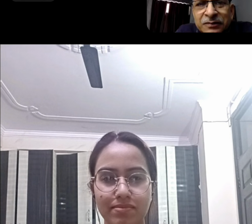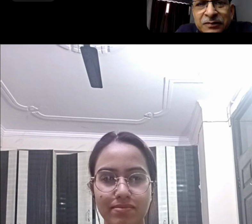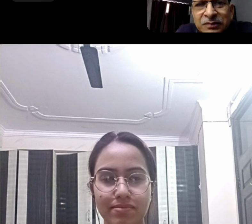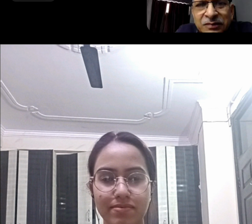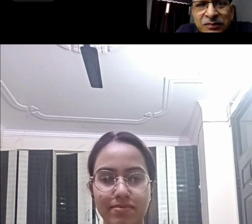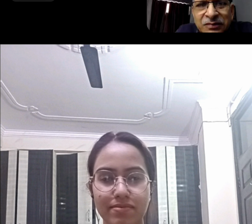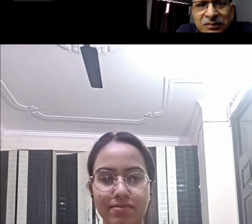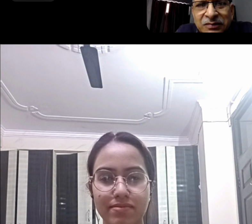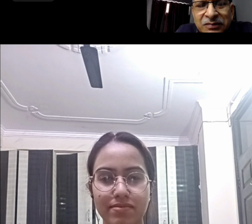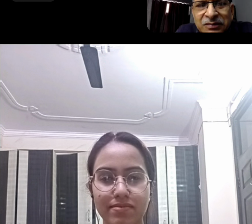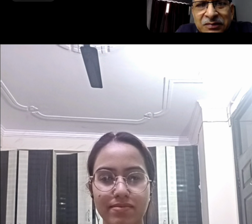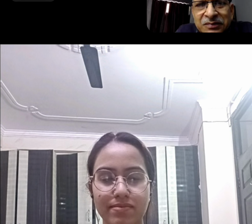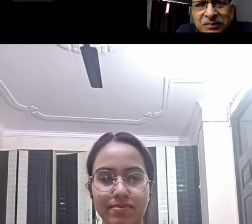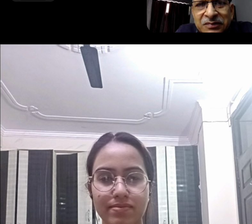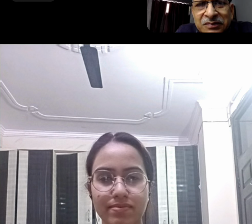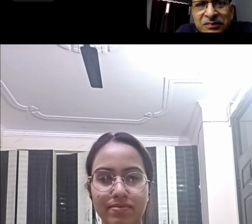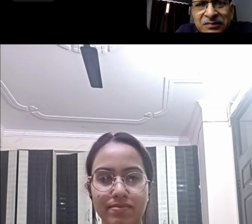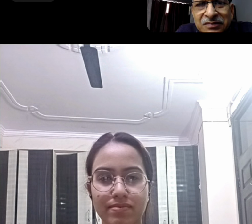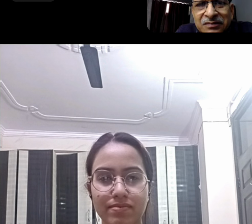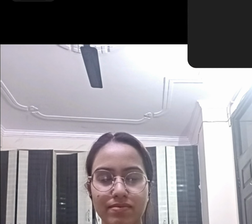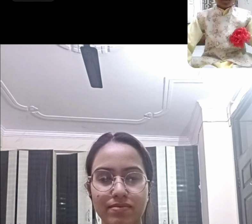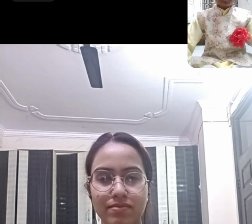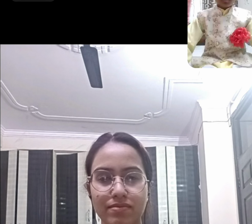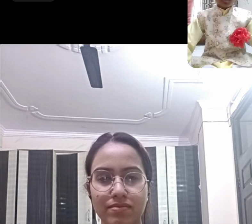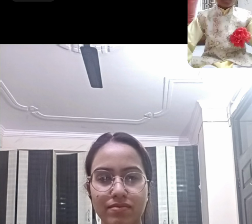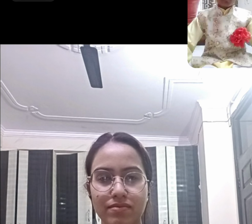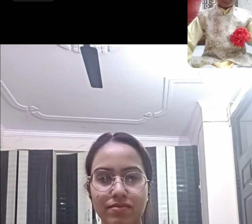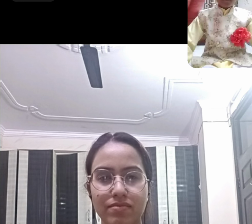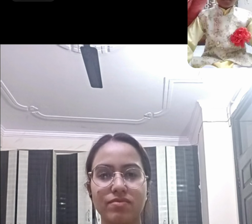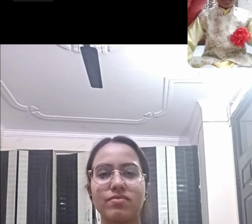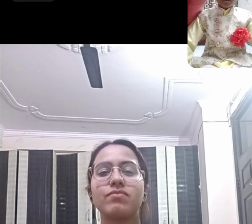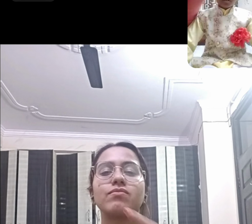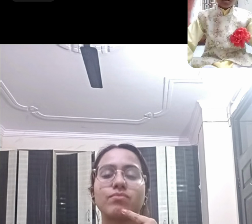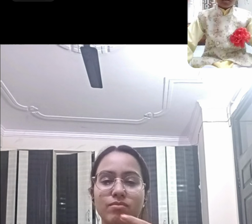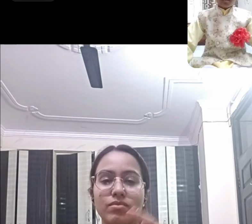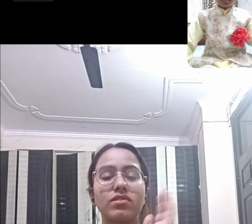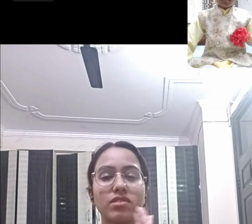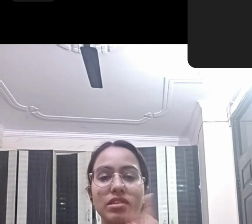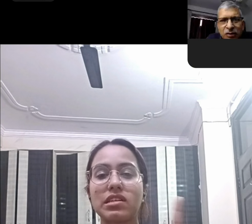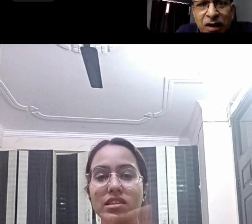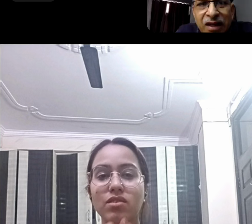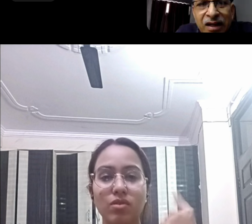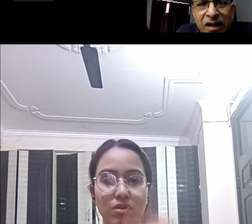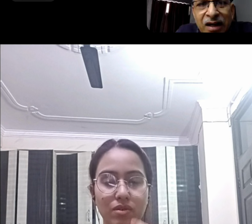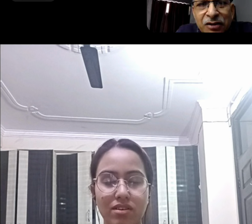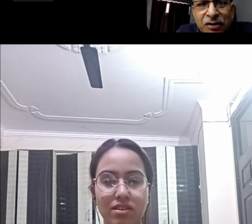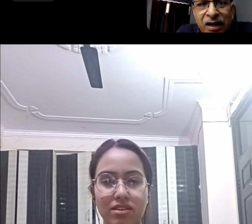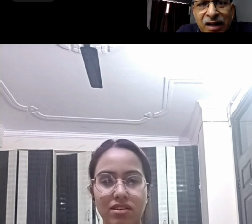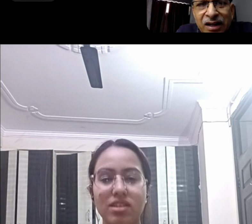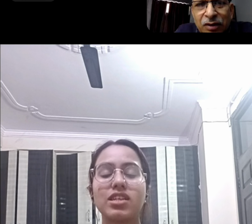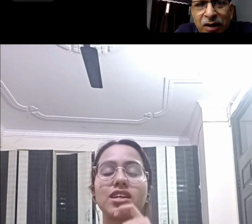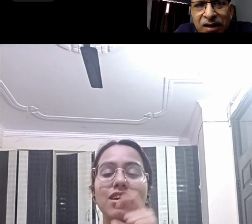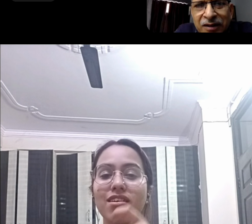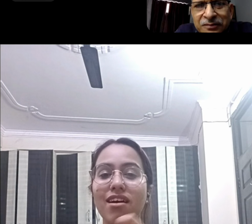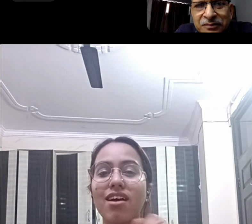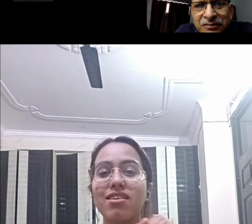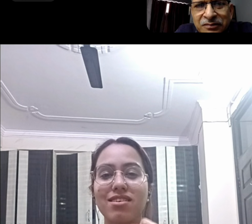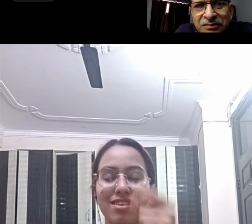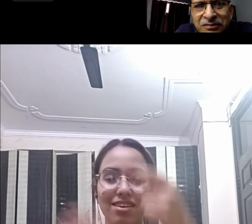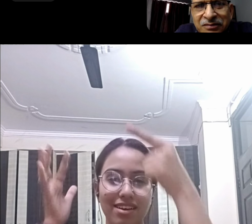में? मैम सर चाचा नेहरू के बारे. चाचा नेहरू की बात सुनाएंगे. क्या गाना सुनाएंगे? क्या